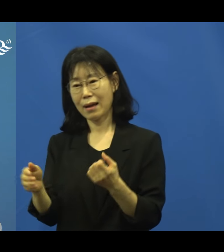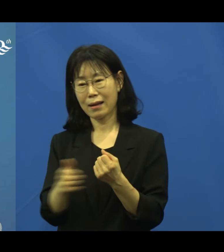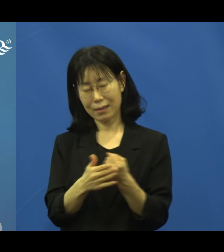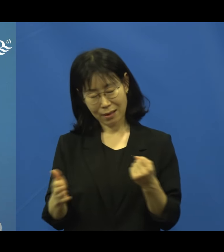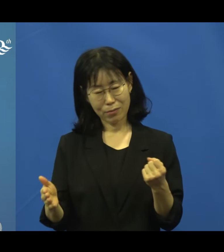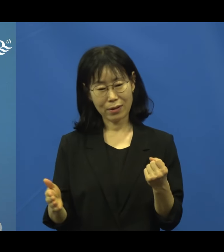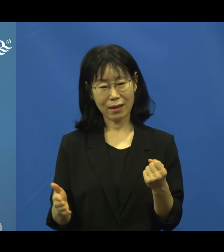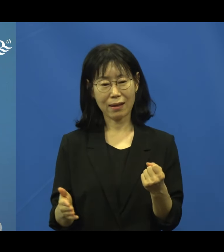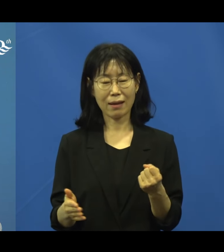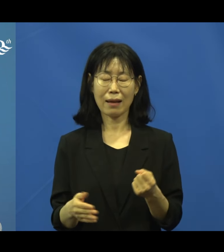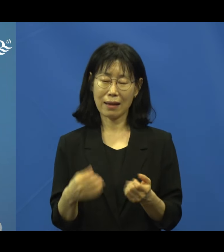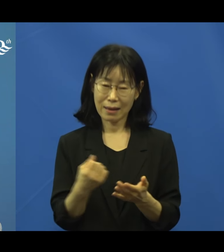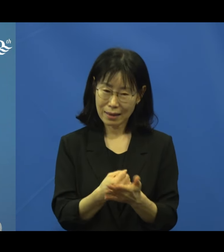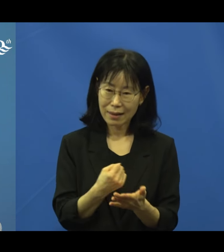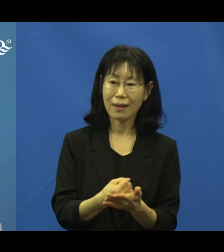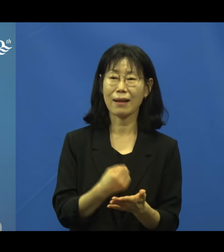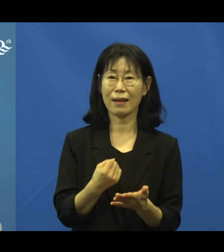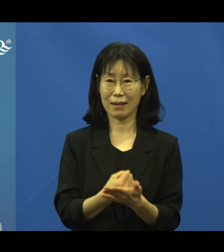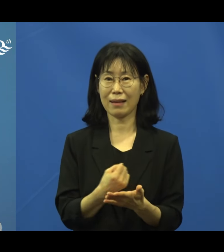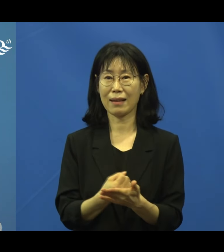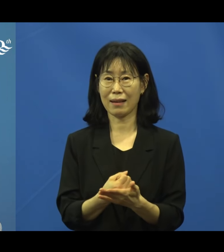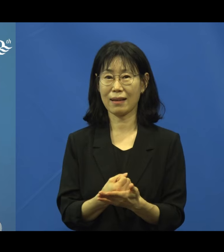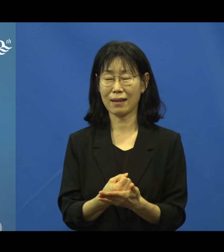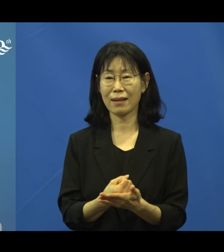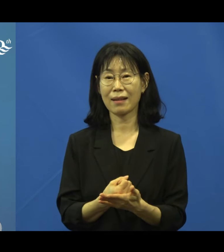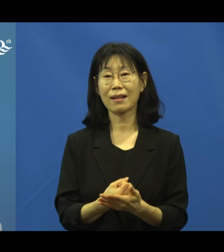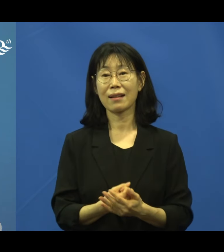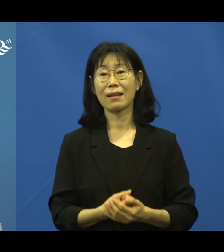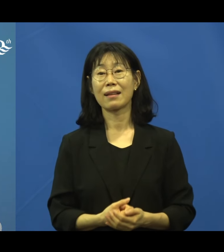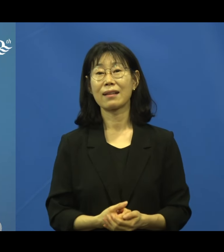인생의 먹구름이 콱 끼면서 폭풍과 몰아닥치.